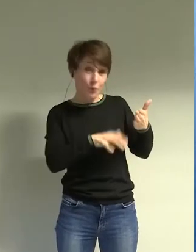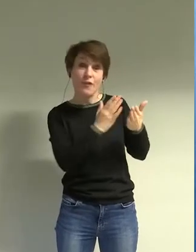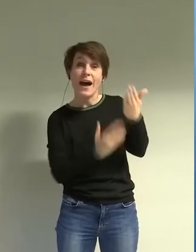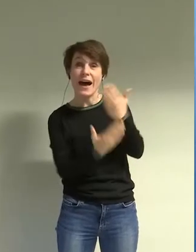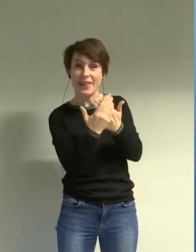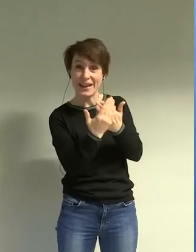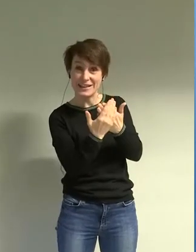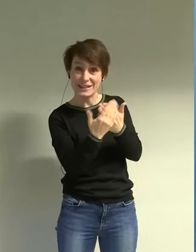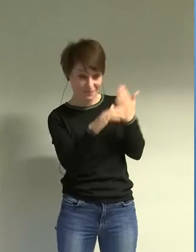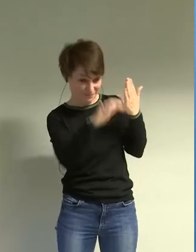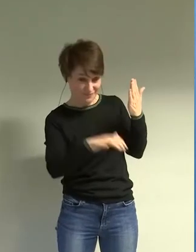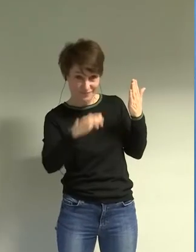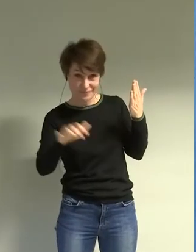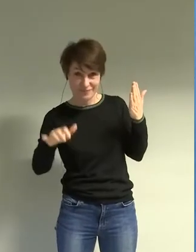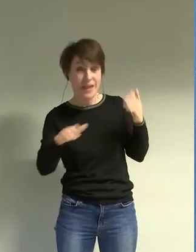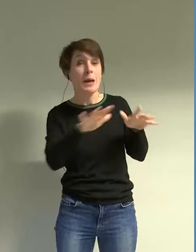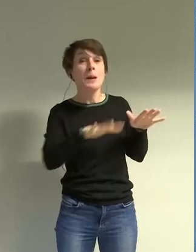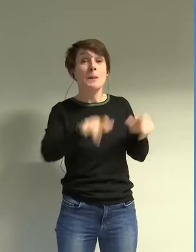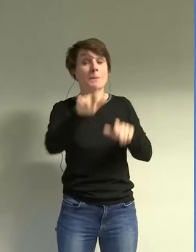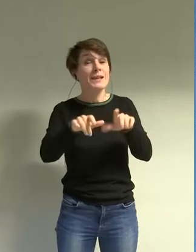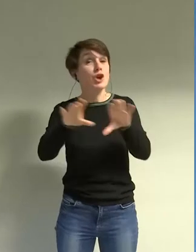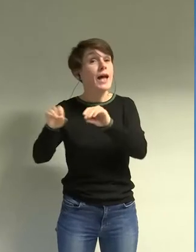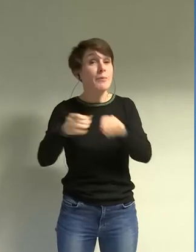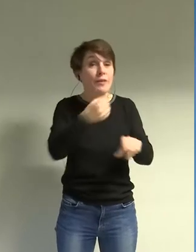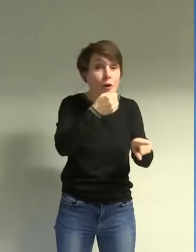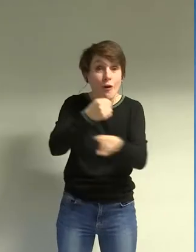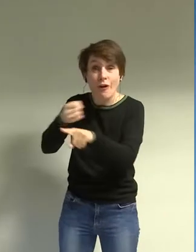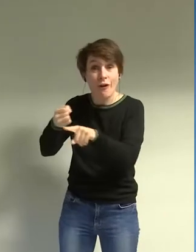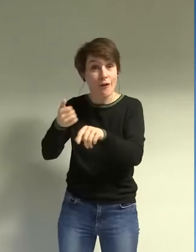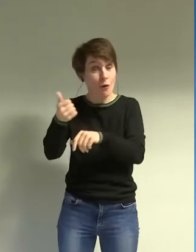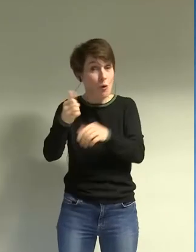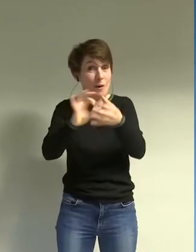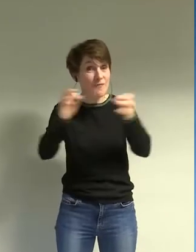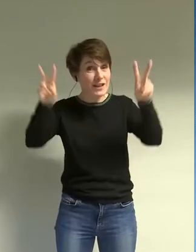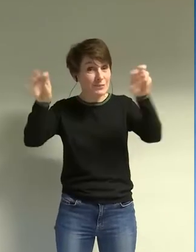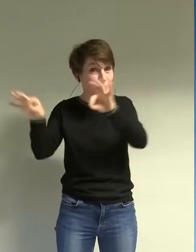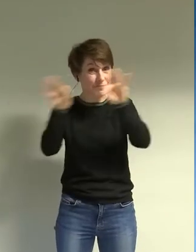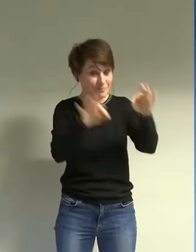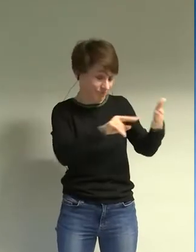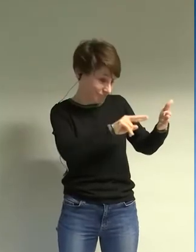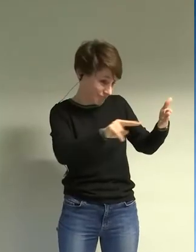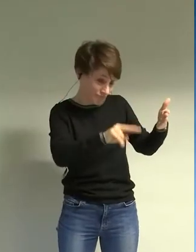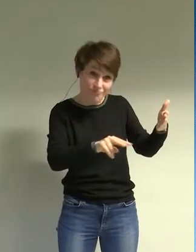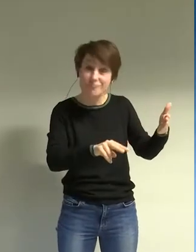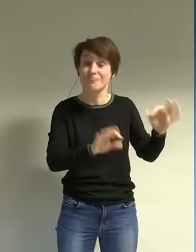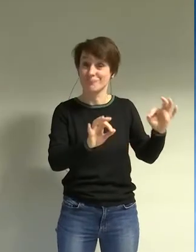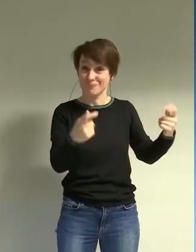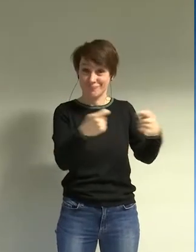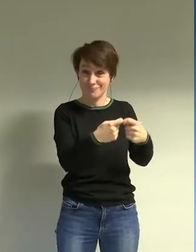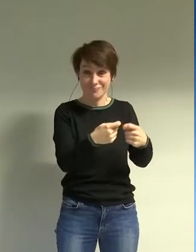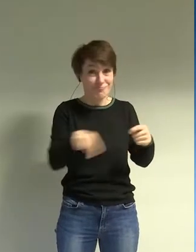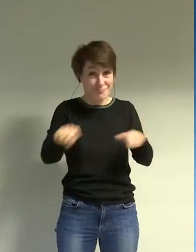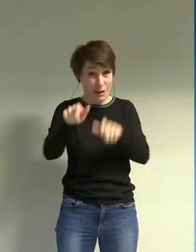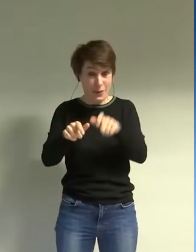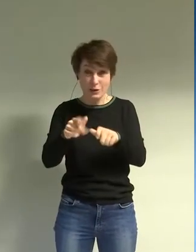quelques-uns des verbatim des habitants sont assez éclairant beaucoup de choses positives voilà ça reflète la volonté de s'engager de